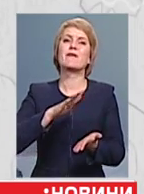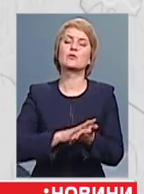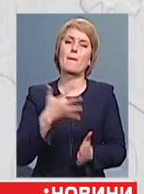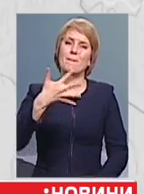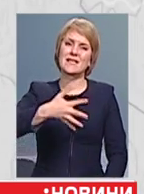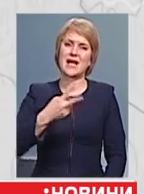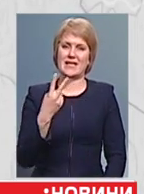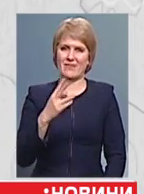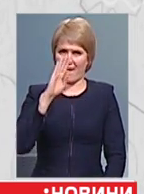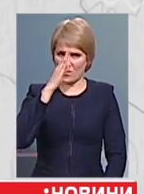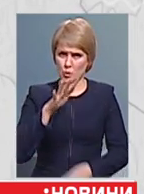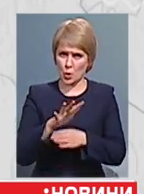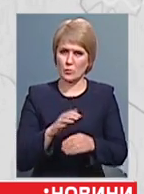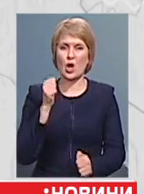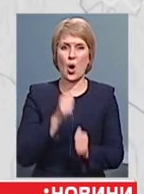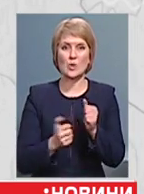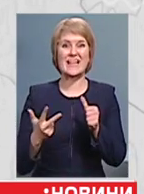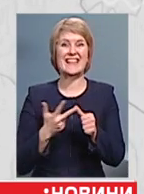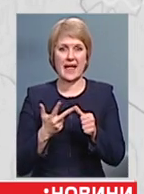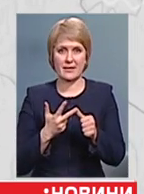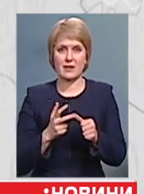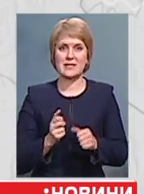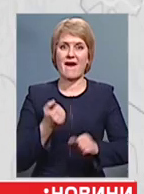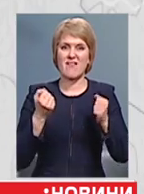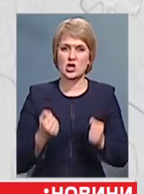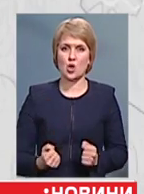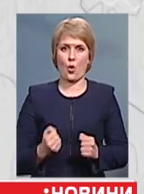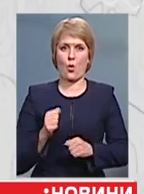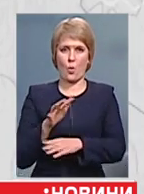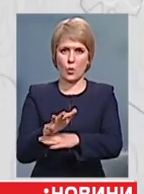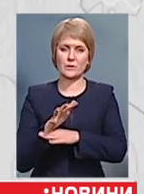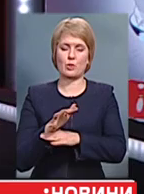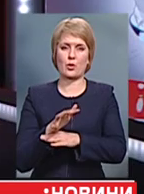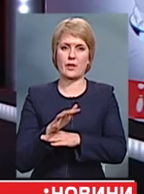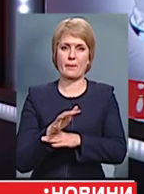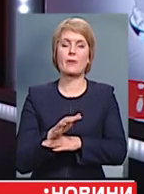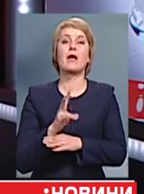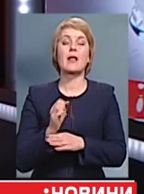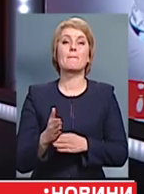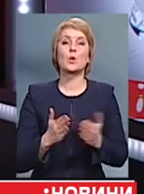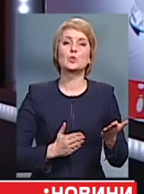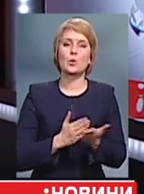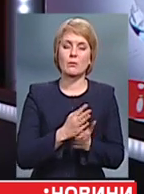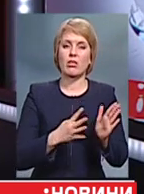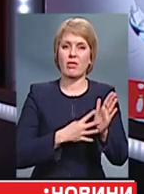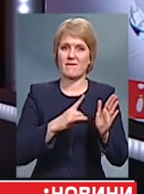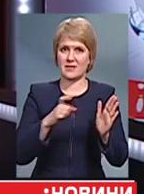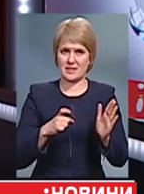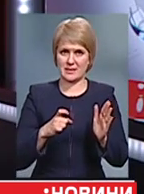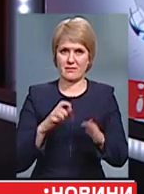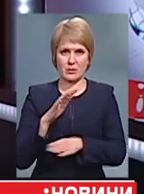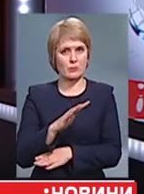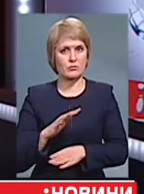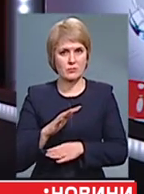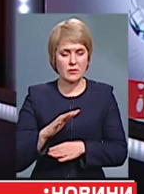52 ворожі обстріли, кожен третій з важкого озброєння, кажуть військові. На Маріупольському напрямку бойовики 9 разів порушували режим